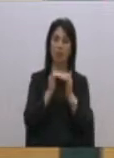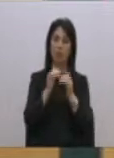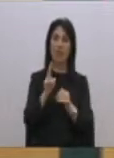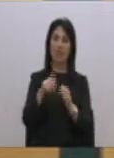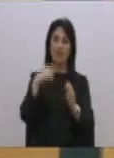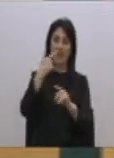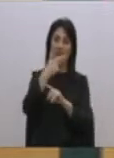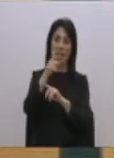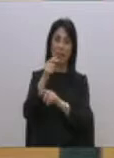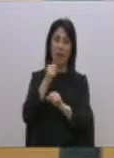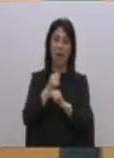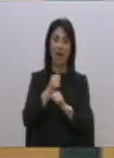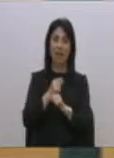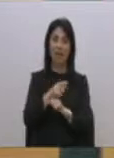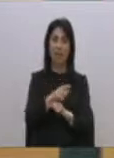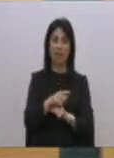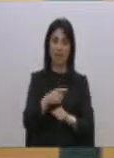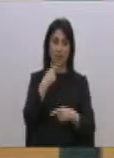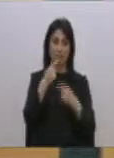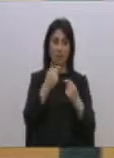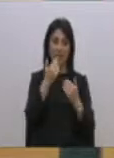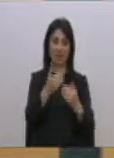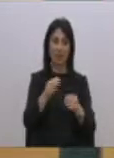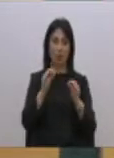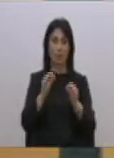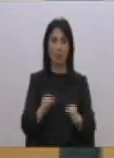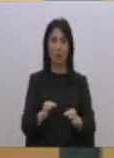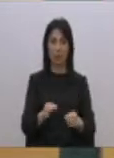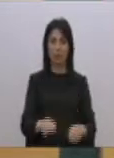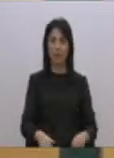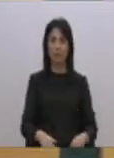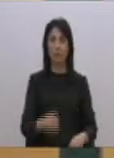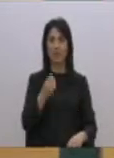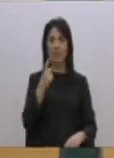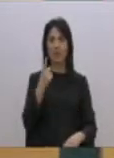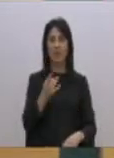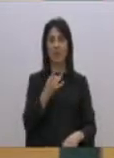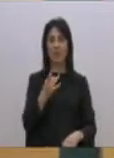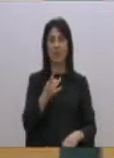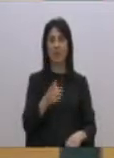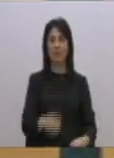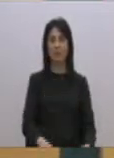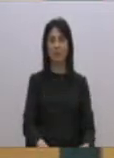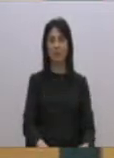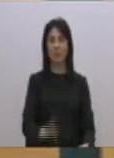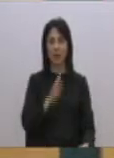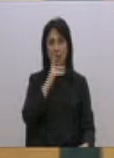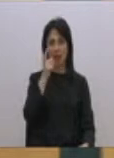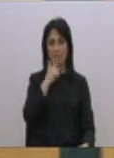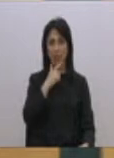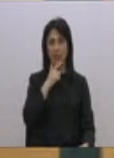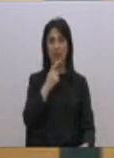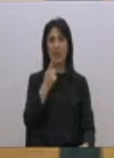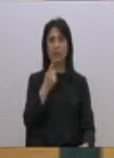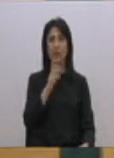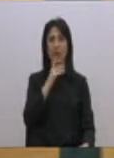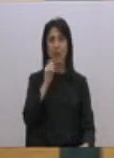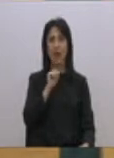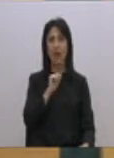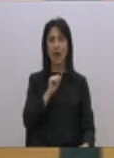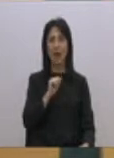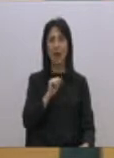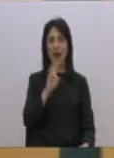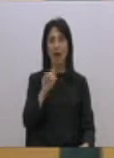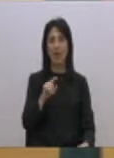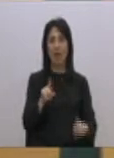კლიპებს ატრიალებენ, ესეც მეტყველებს თქვენ ობიექტურობაზე. და კიდევ ერთხელ ხალბატონმა და კიდევ ერთი ხალბატონმა